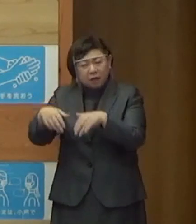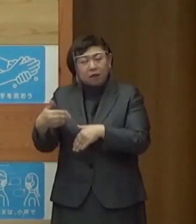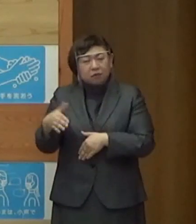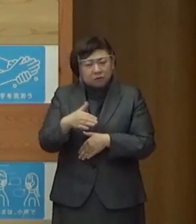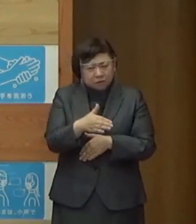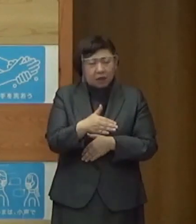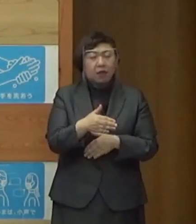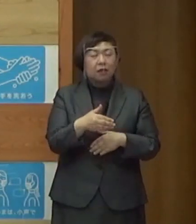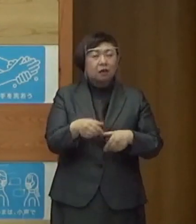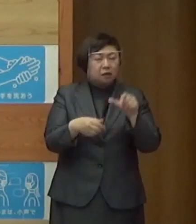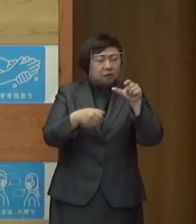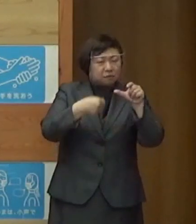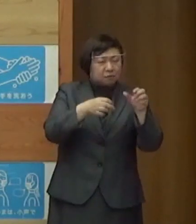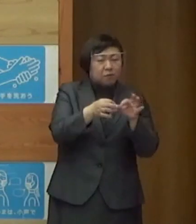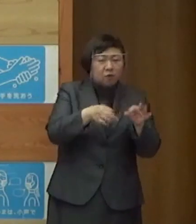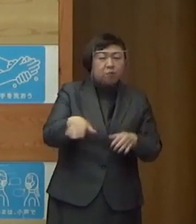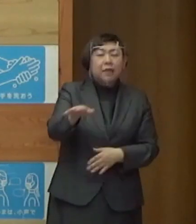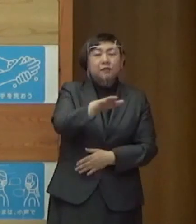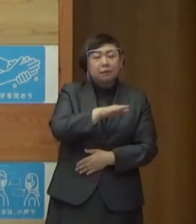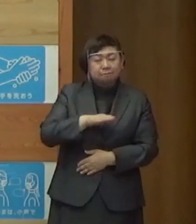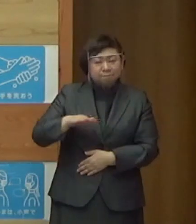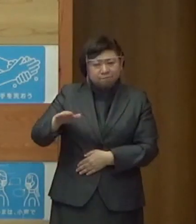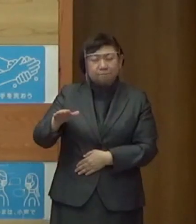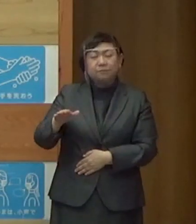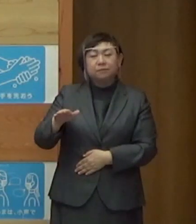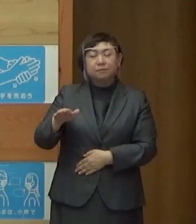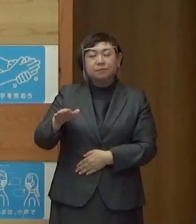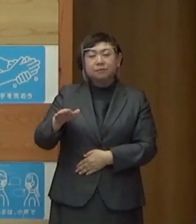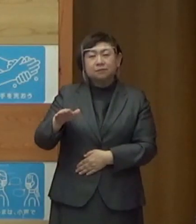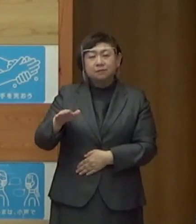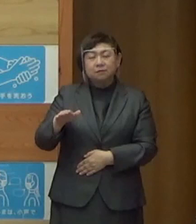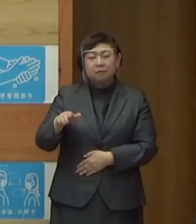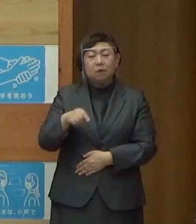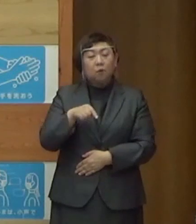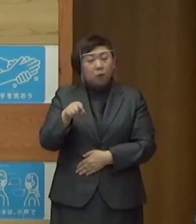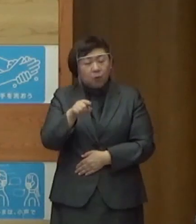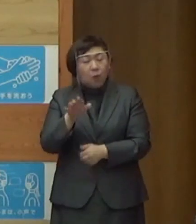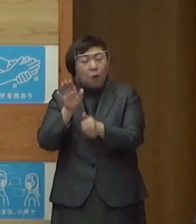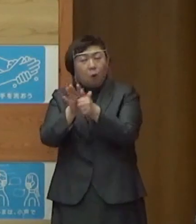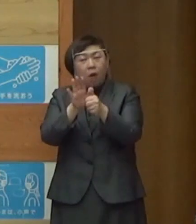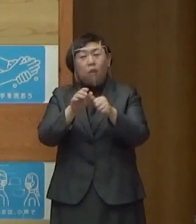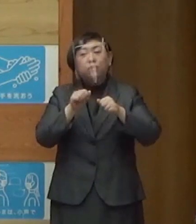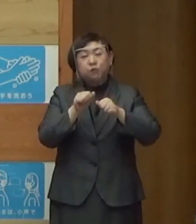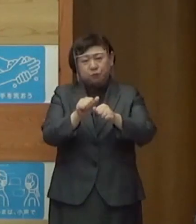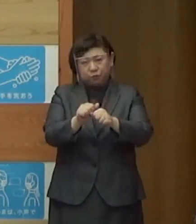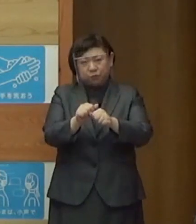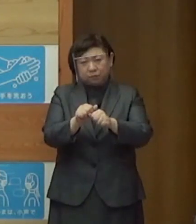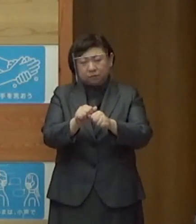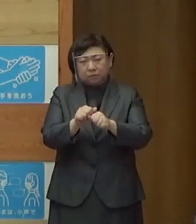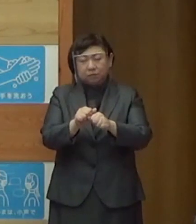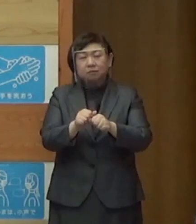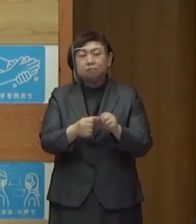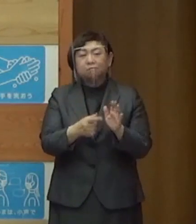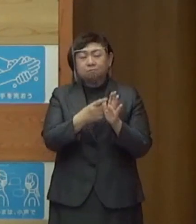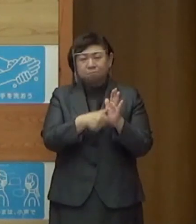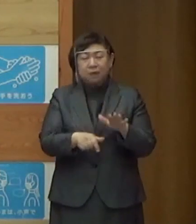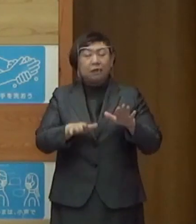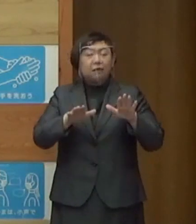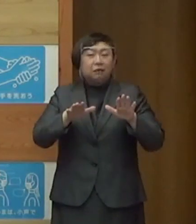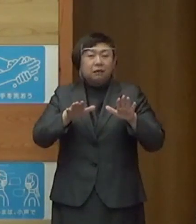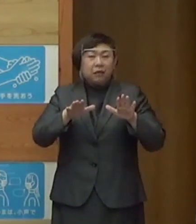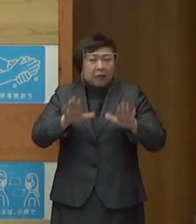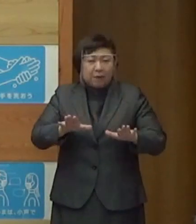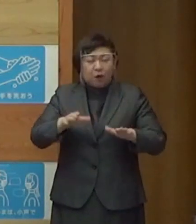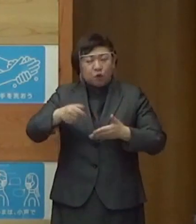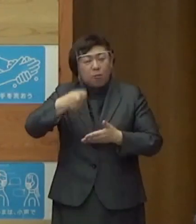食店の皆さんなど、まあ、応援をするということで、まあ、今こそ食べよう北海